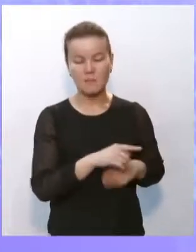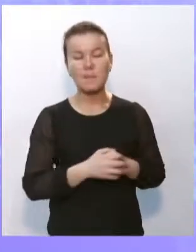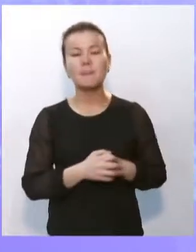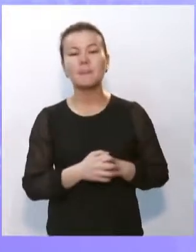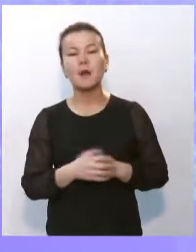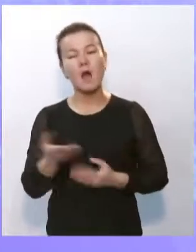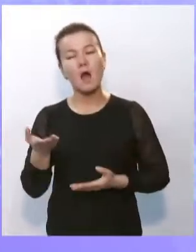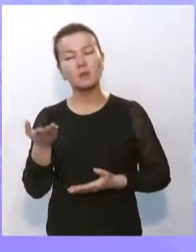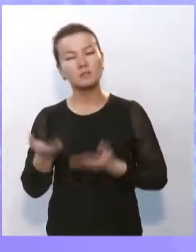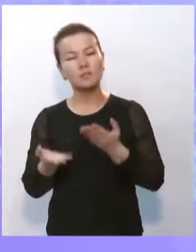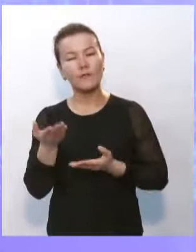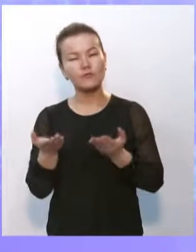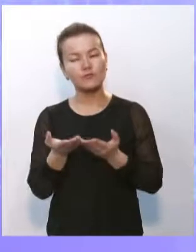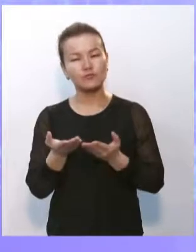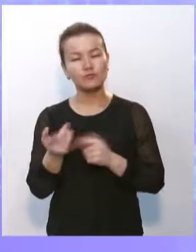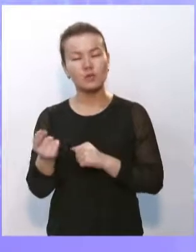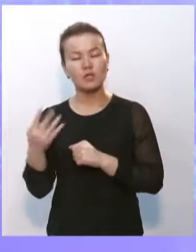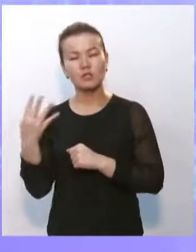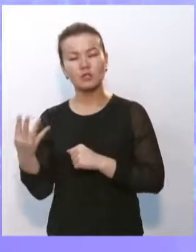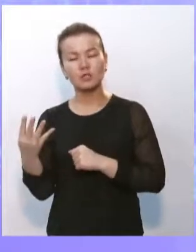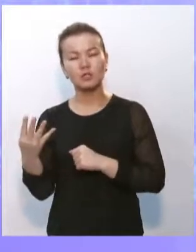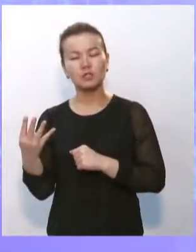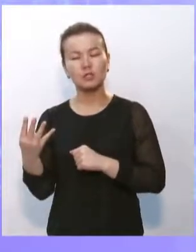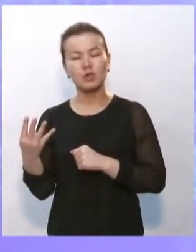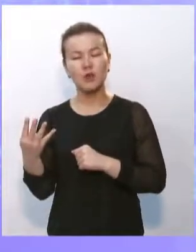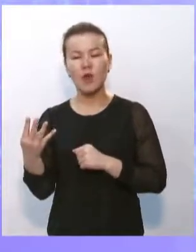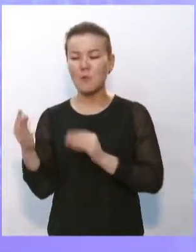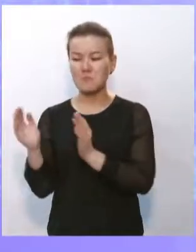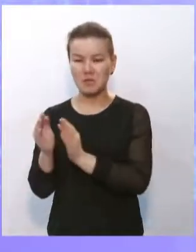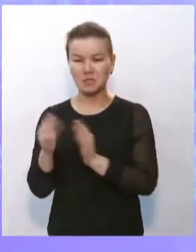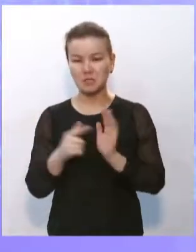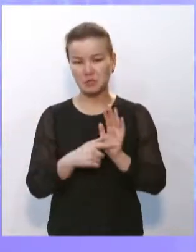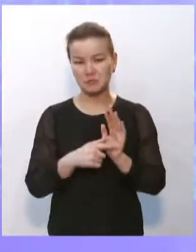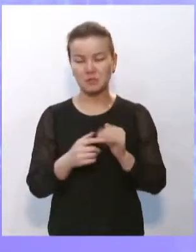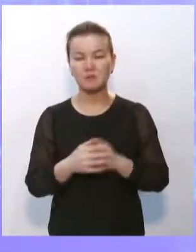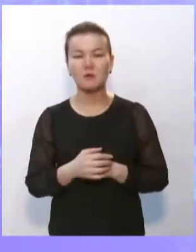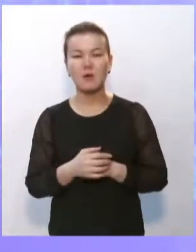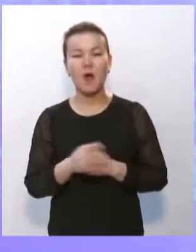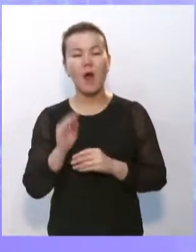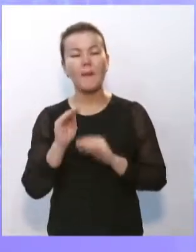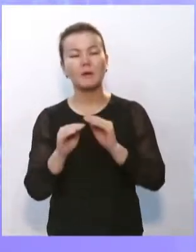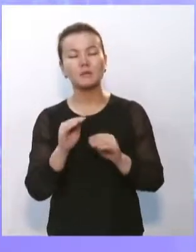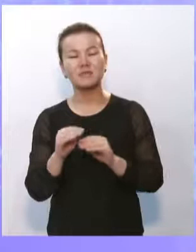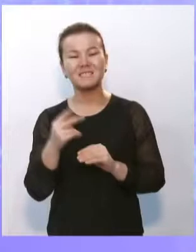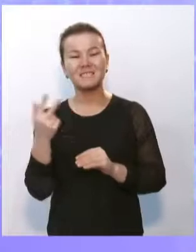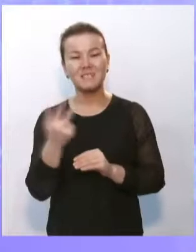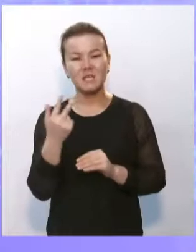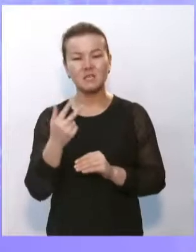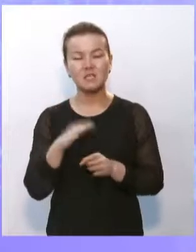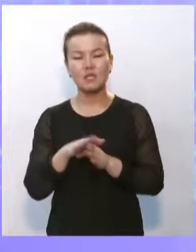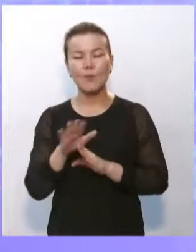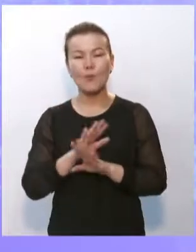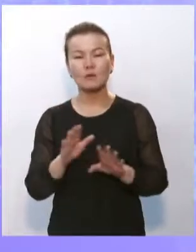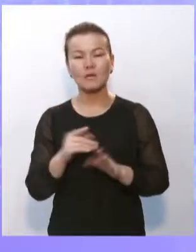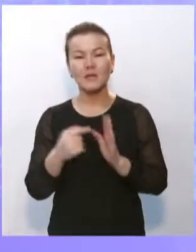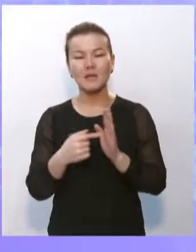остаток с делителем 4 меньше семи образовалось 3 неполное